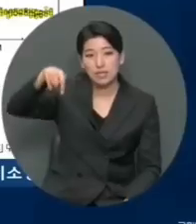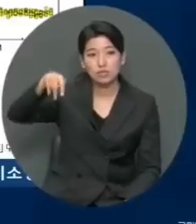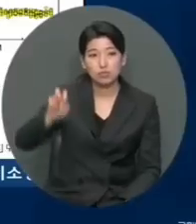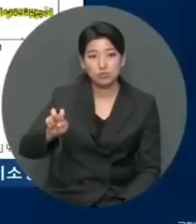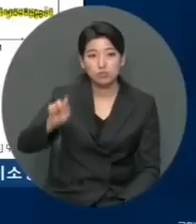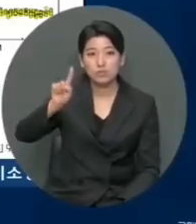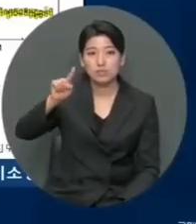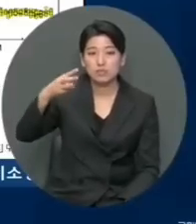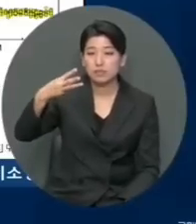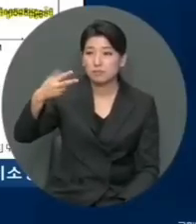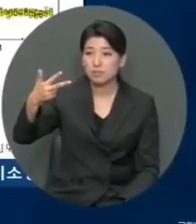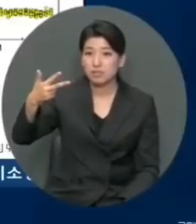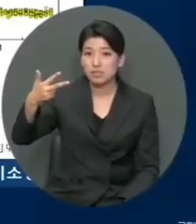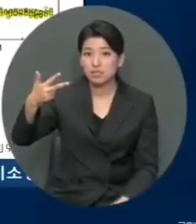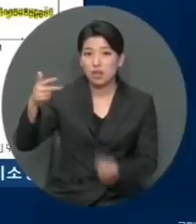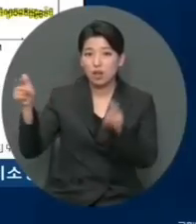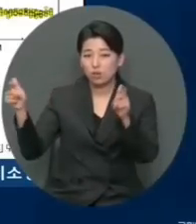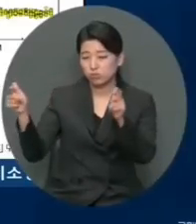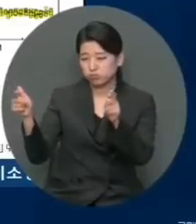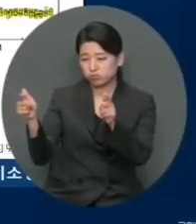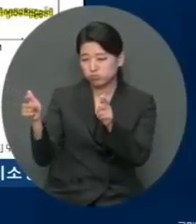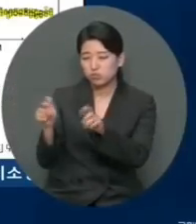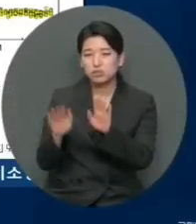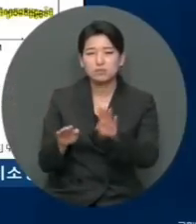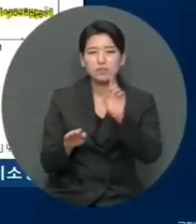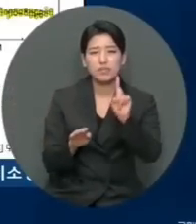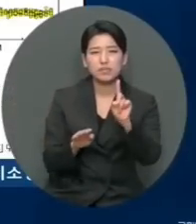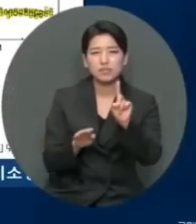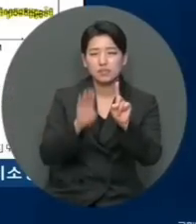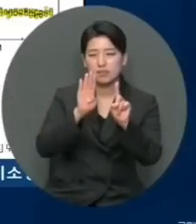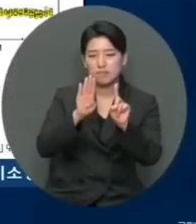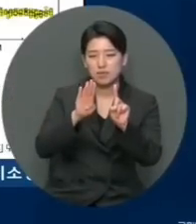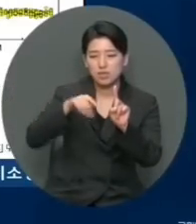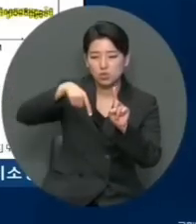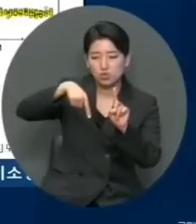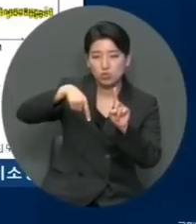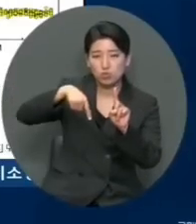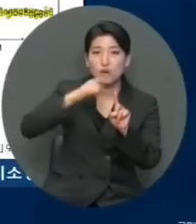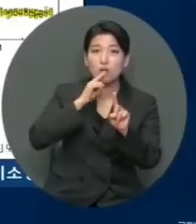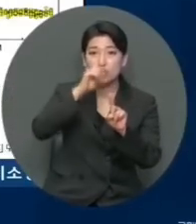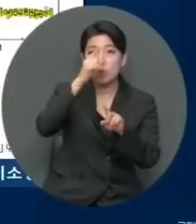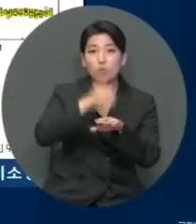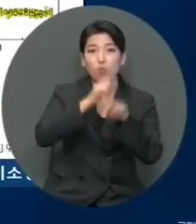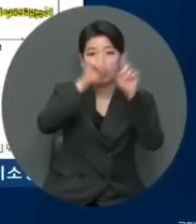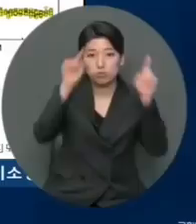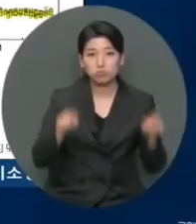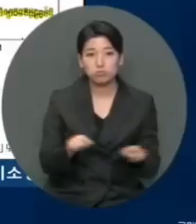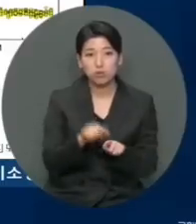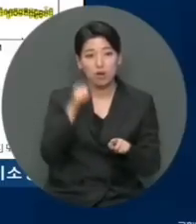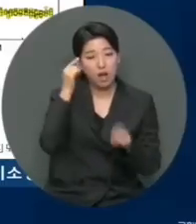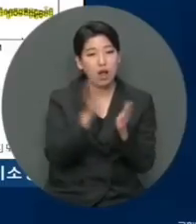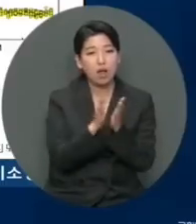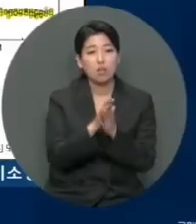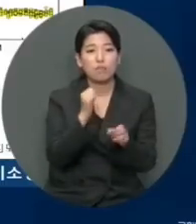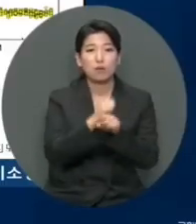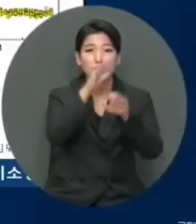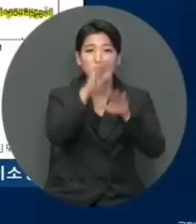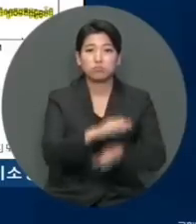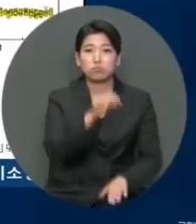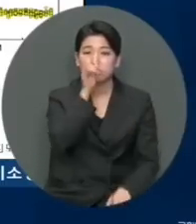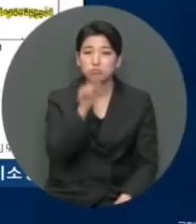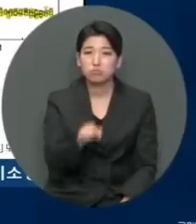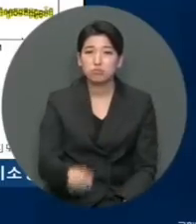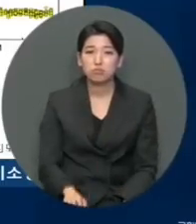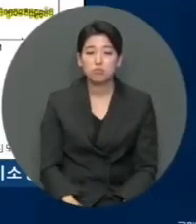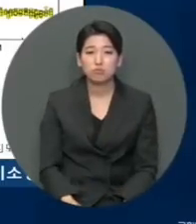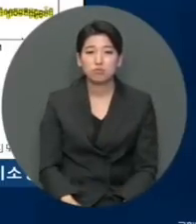감소해서 지금은 리터당 100크렐 이하의 농도를 보인다. 이렇게 돼 있어요. 우리나라 보고서에. 우리가 자체적으로 만든 건데. 근데